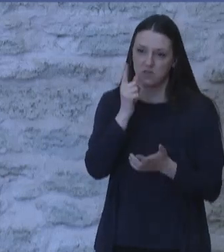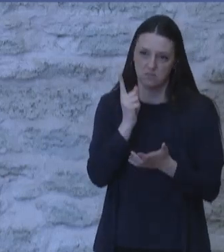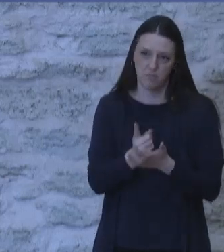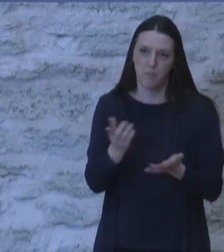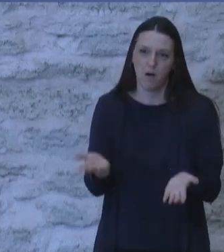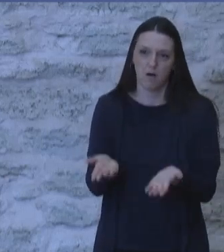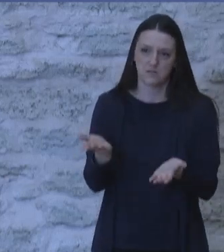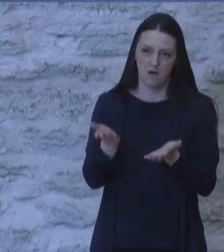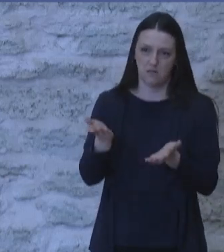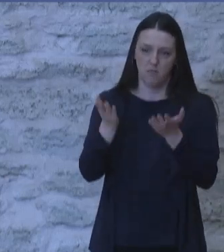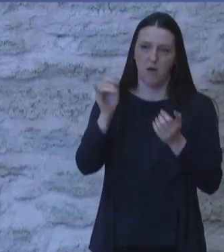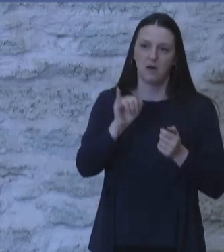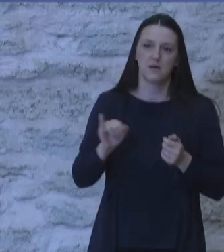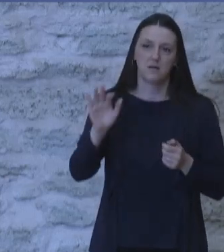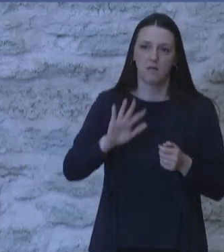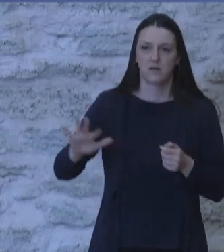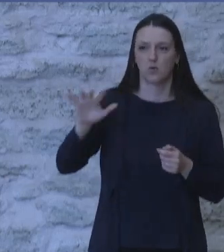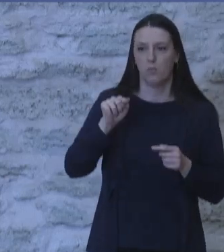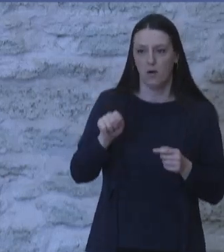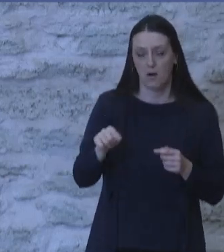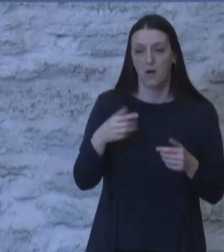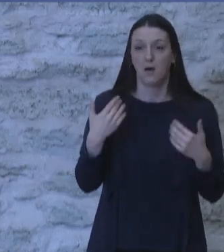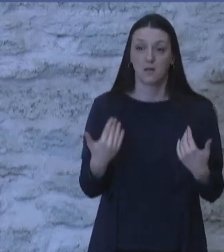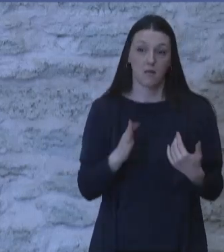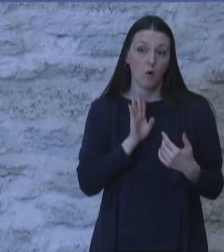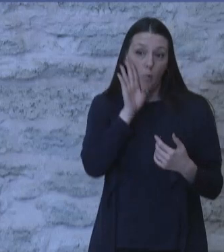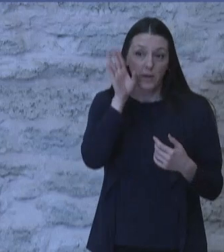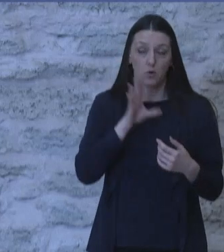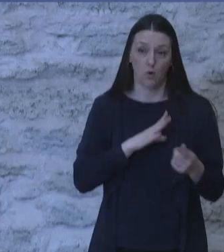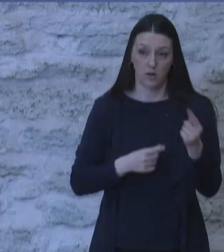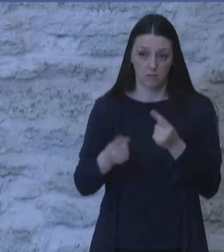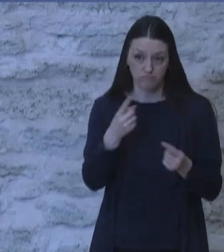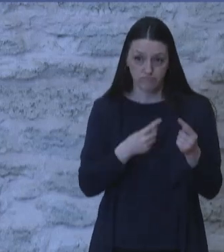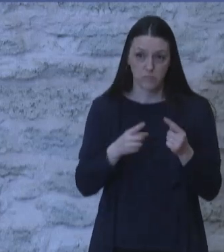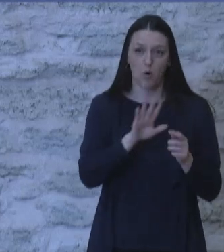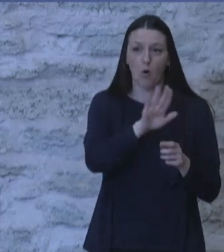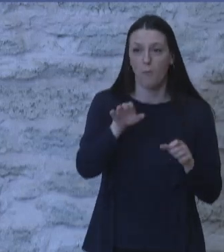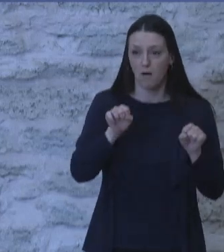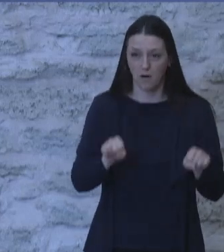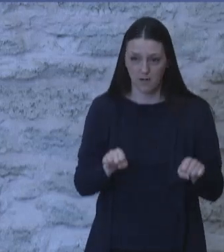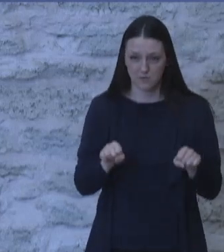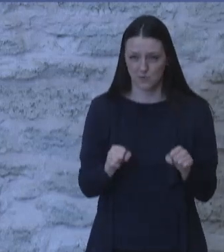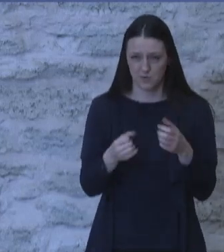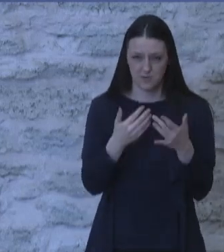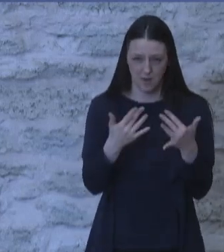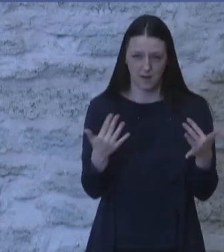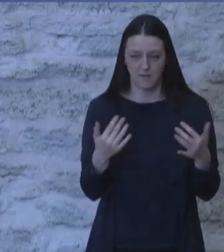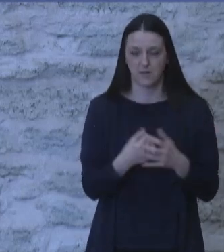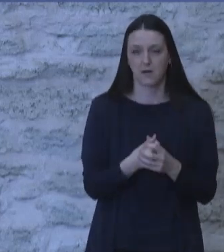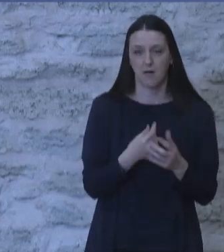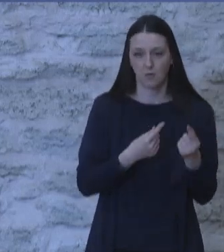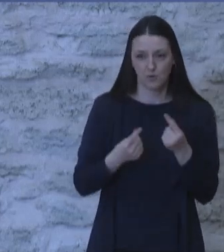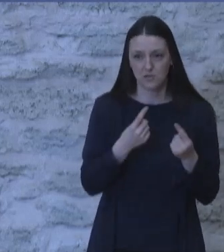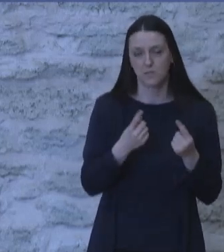oli Ovarige valitsuse COVID-19 komissionis siis neli ministrit, ainult see tülevaate. Oma valdkondest võib-olla kõige olulisem on see, et